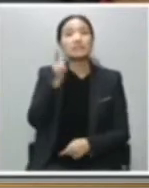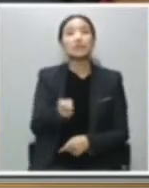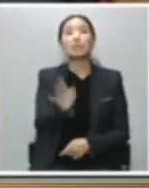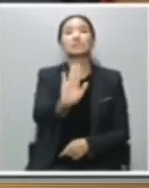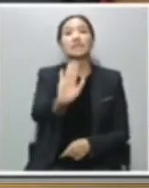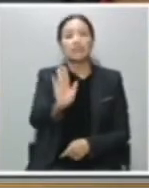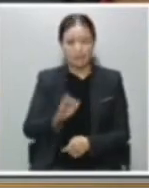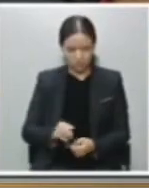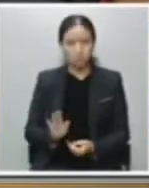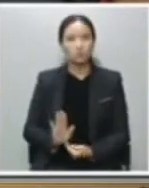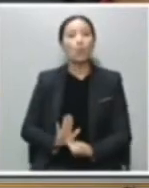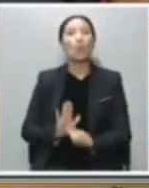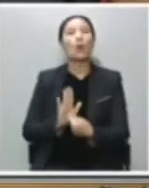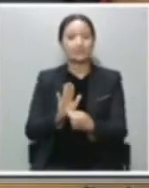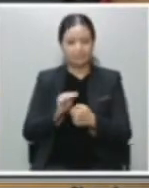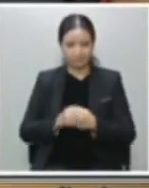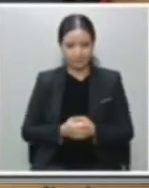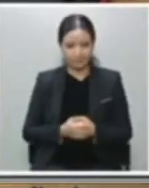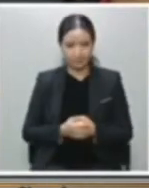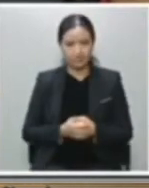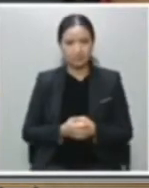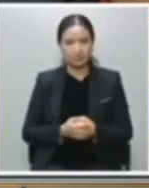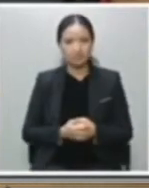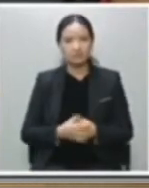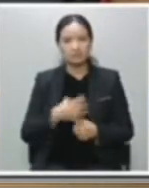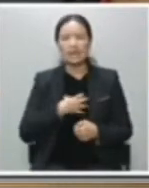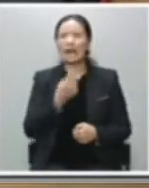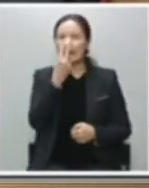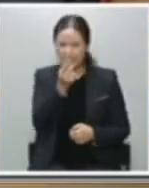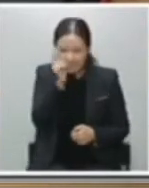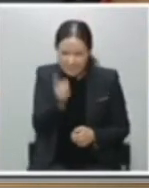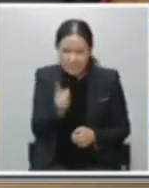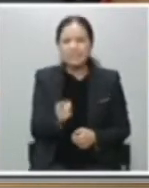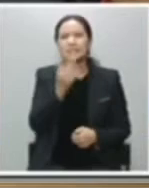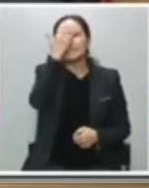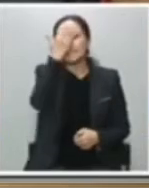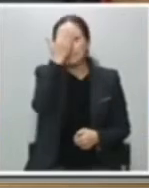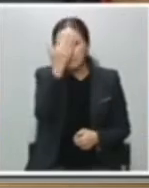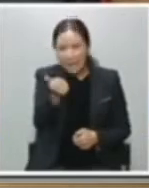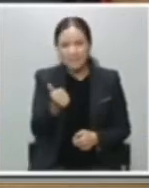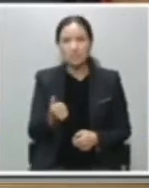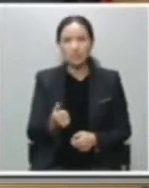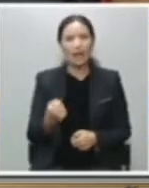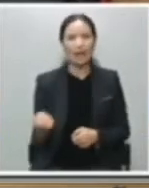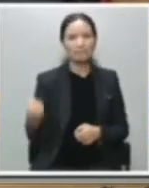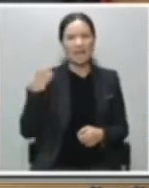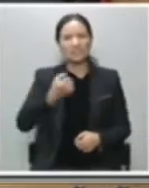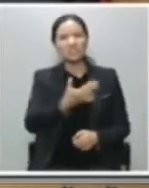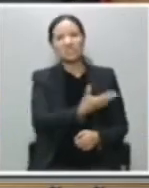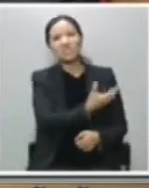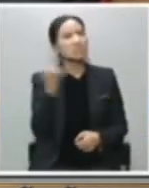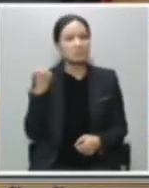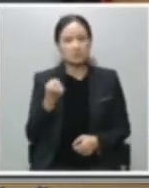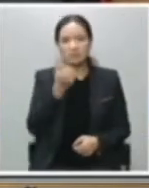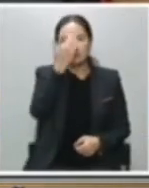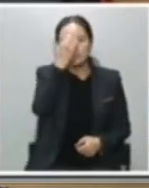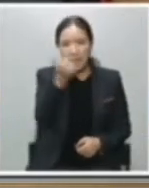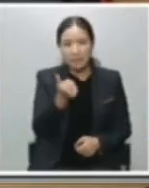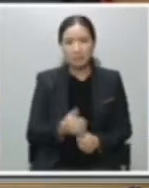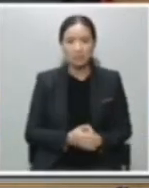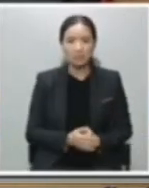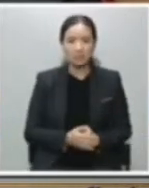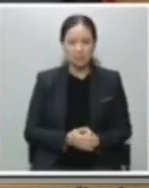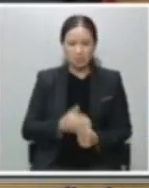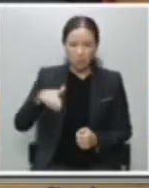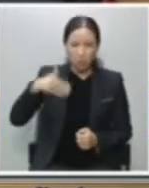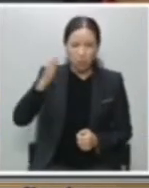จจะขัดขืนในใจแต่ผมอยากเห็นข้อเท็จจริงเท่านั้นเองว่าทำไมต้องปฏิวัติเพราะวันหนึ่งลุงผม